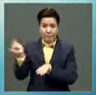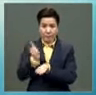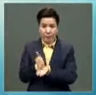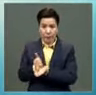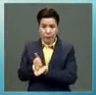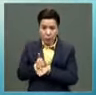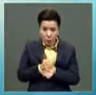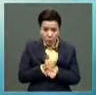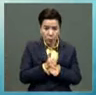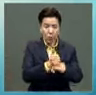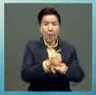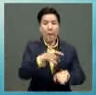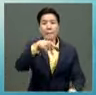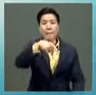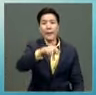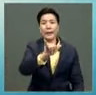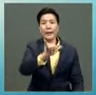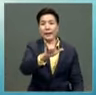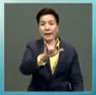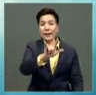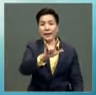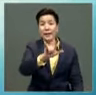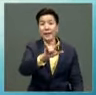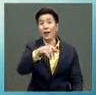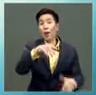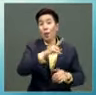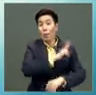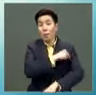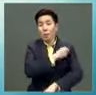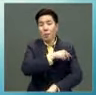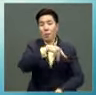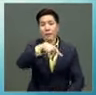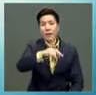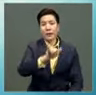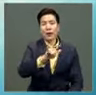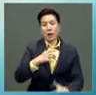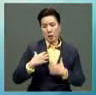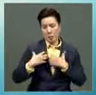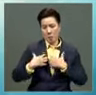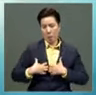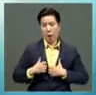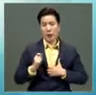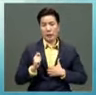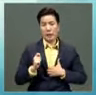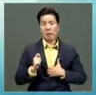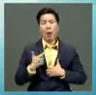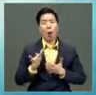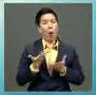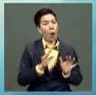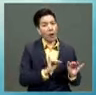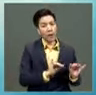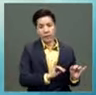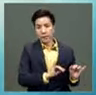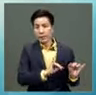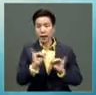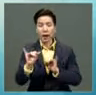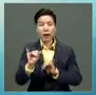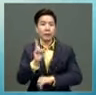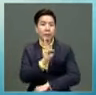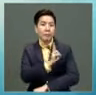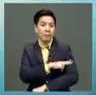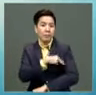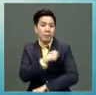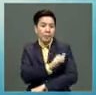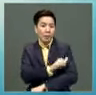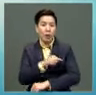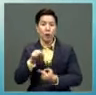โรงพยาบาลพญาไทนวมินระหว่างการรักษาพบว่าผู้ป่วยมีอาการปอดอักเสบและขอย้ายไปรักษายังโรงพยาบาล